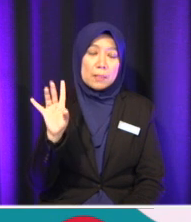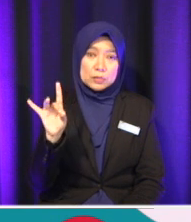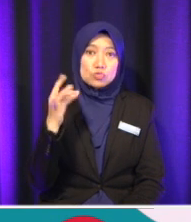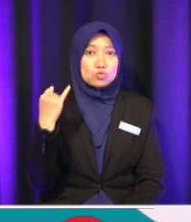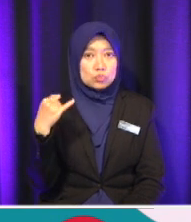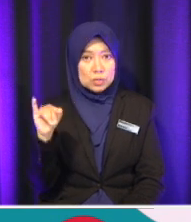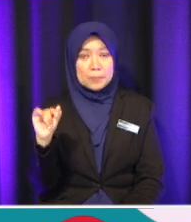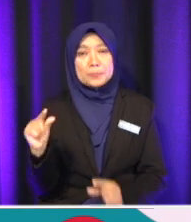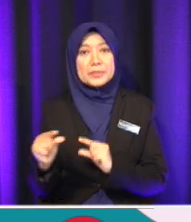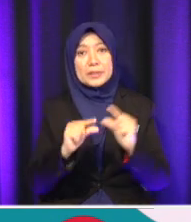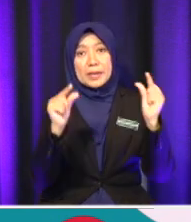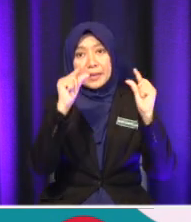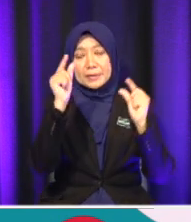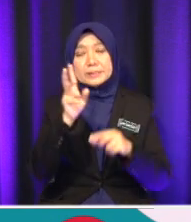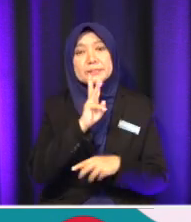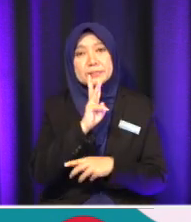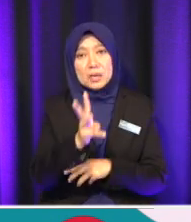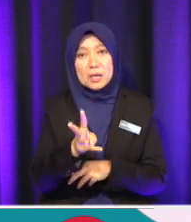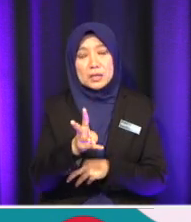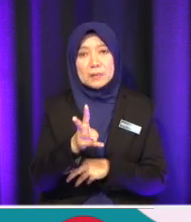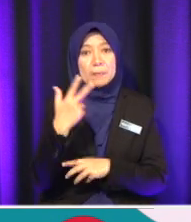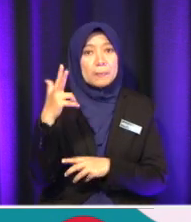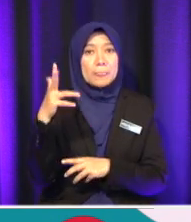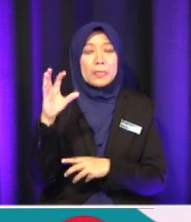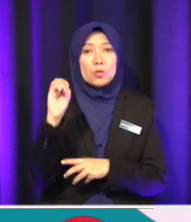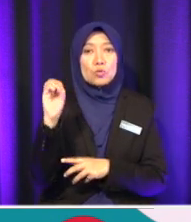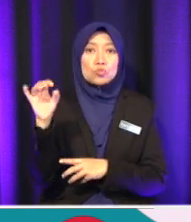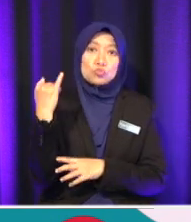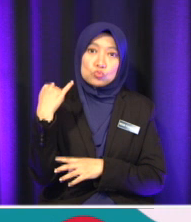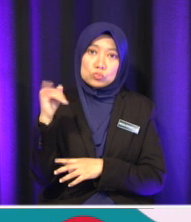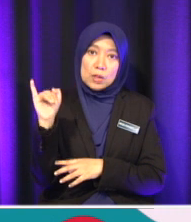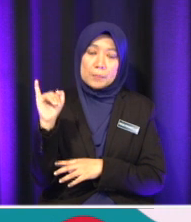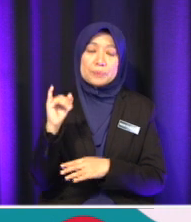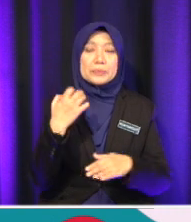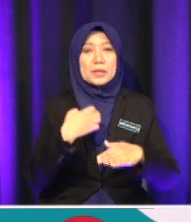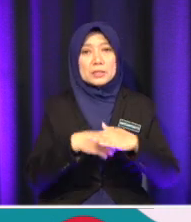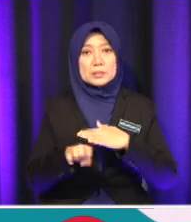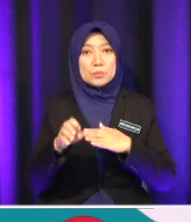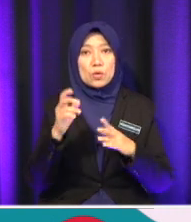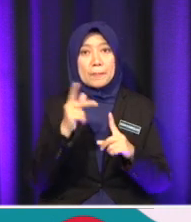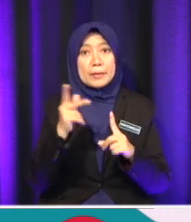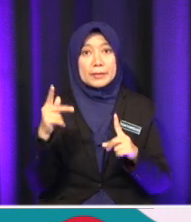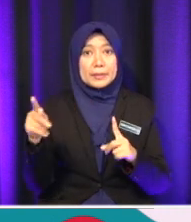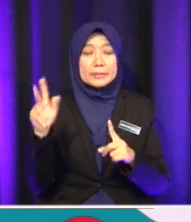Asic 11.300 juta ekspor barang penghilangan